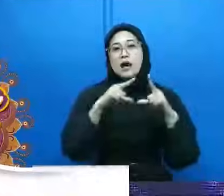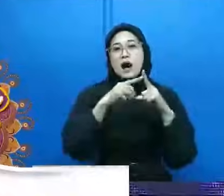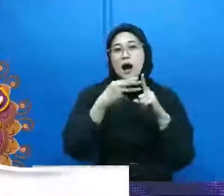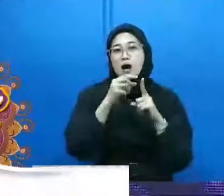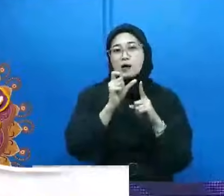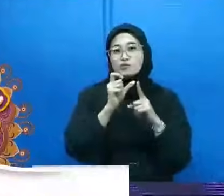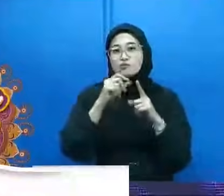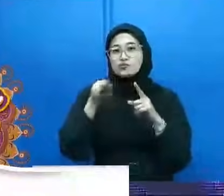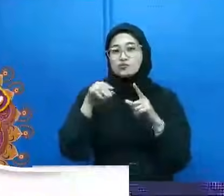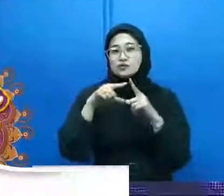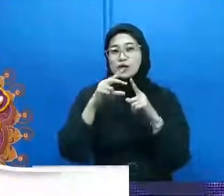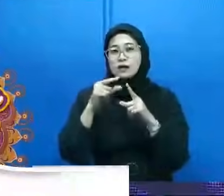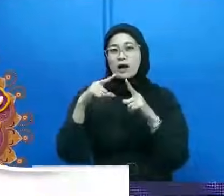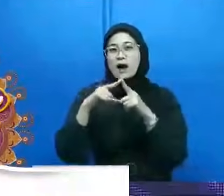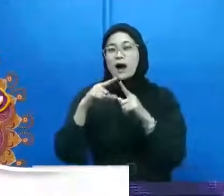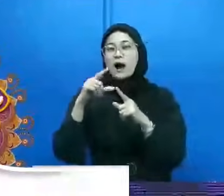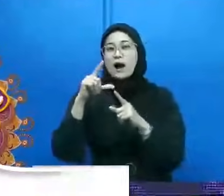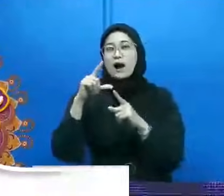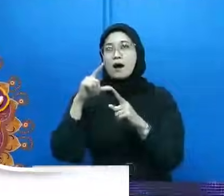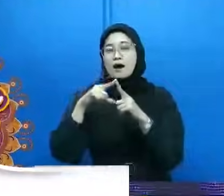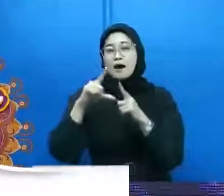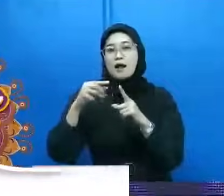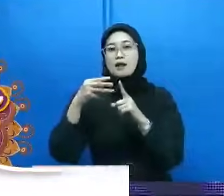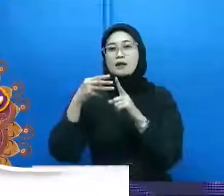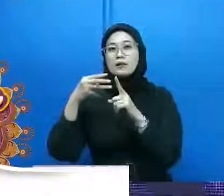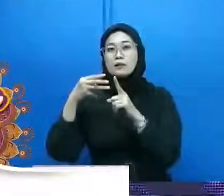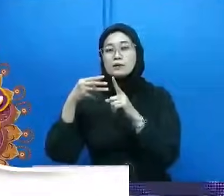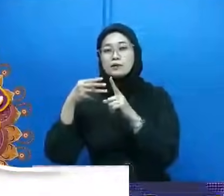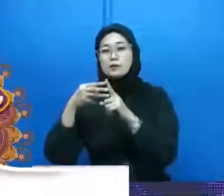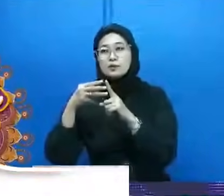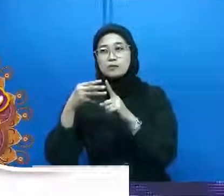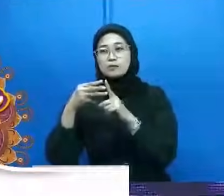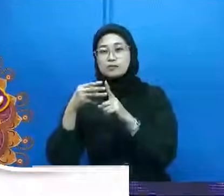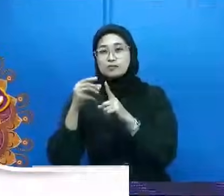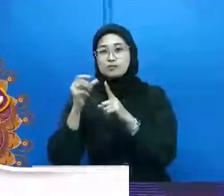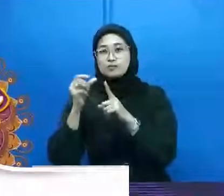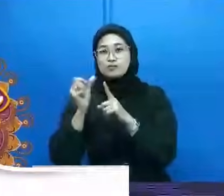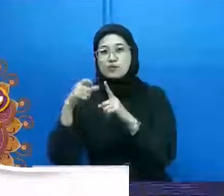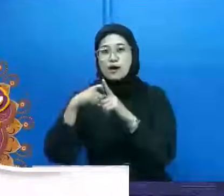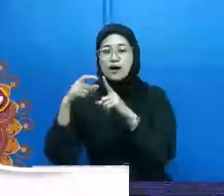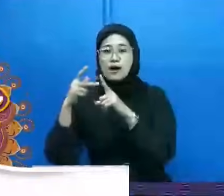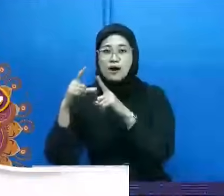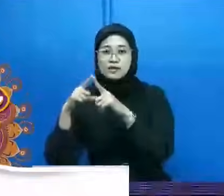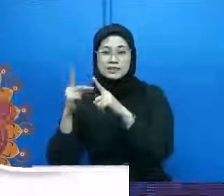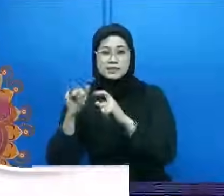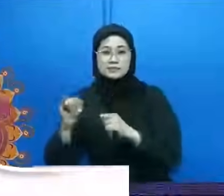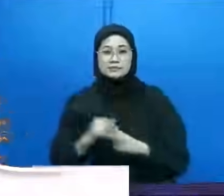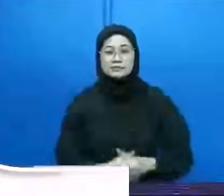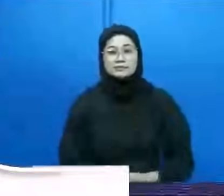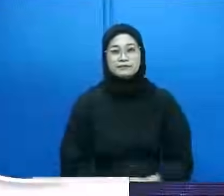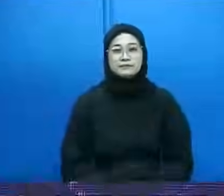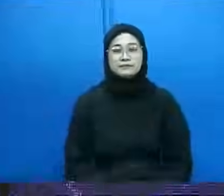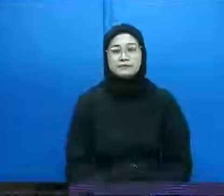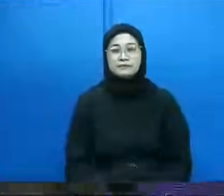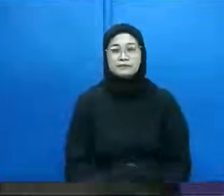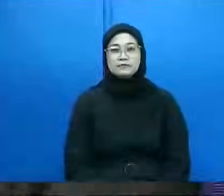Al-Gifari. Nama aslinya Jundub bin Junadah. Bahkan setelah itu meriwayatkan hadis. Saking bagusnya hadisnya, diambil oleh Imam